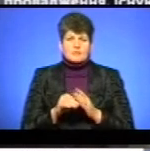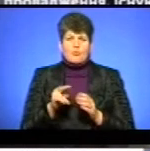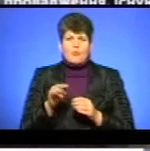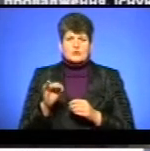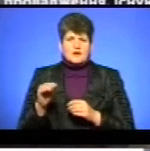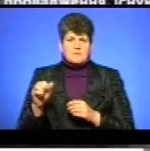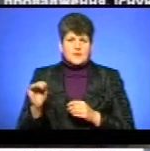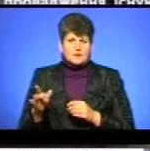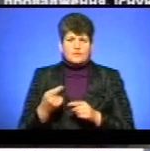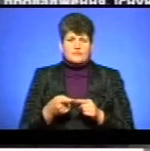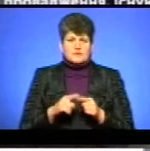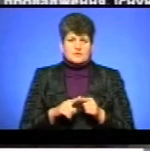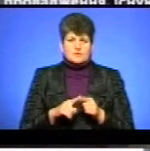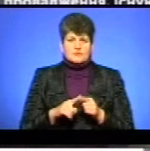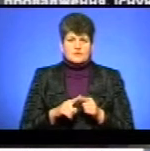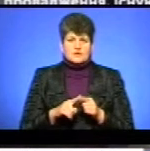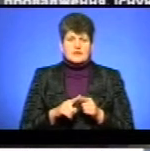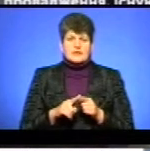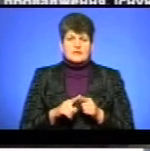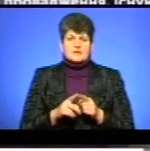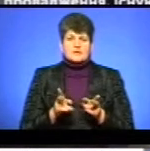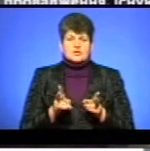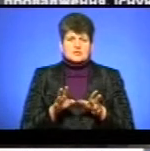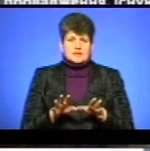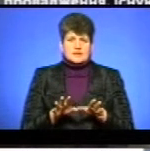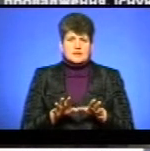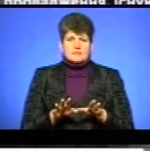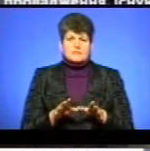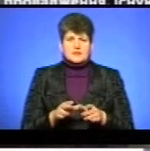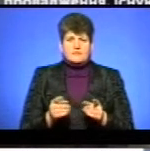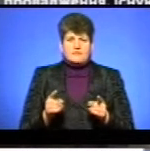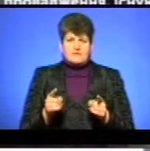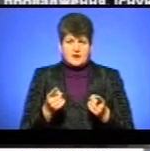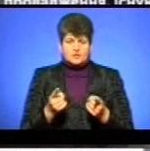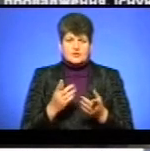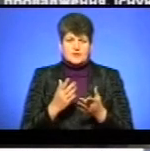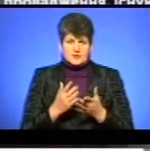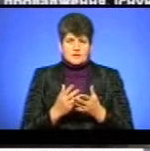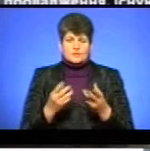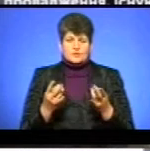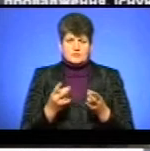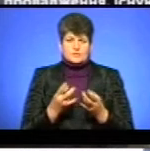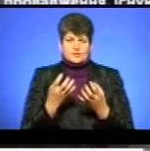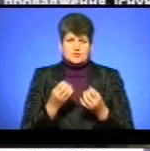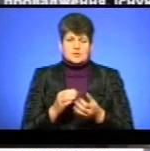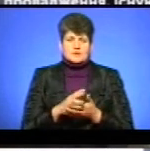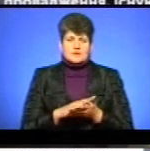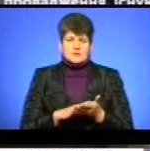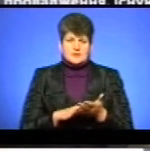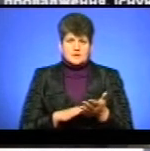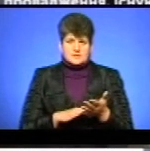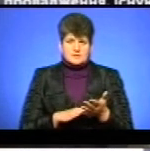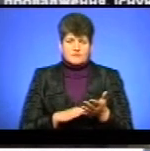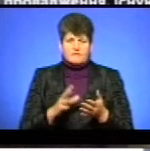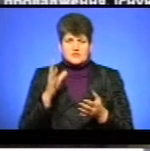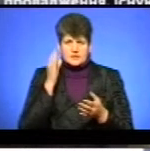даному провадженні. Крім того, обічники запобіжного захисту ніж тримання під вартою буде недостатньо для забезпечення запобігання та ризиків. Врахування наведеного суд